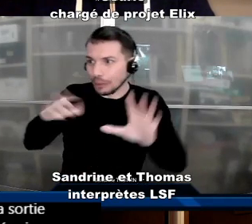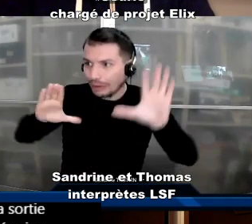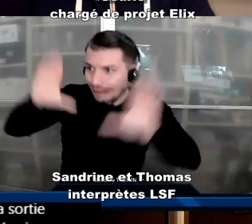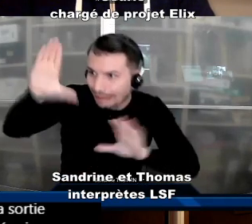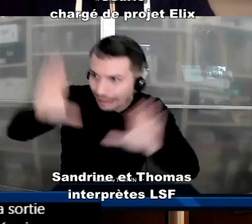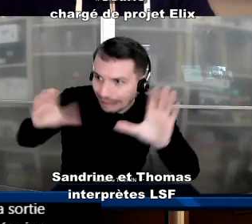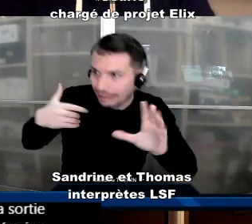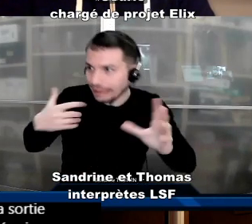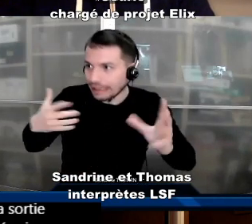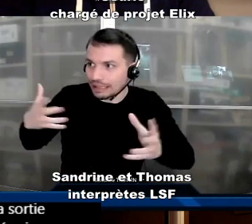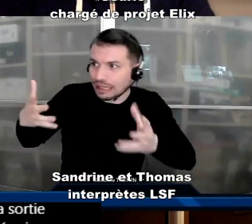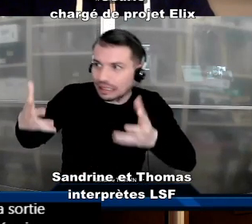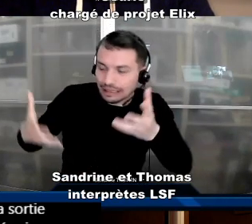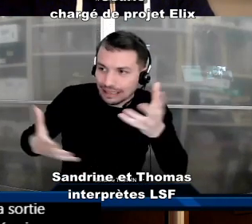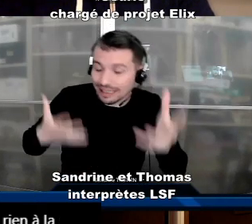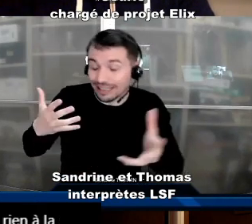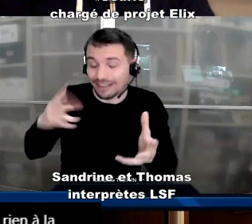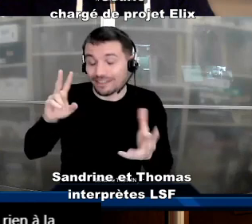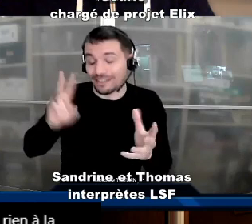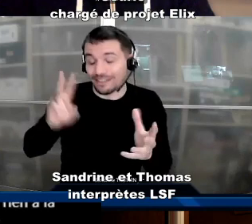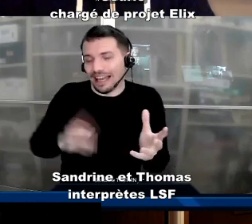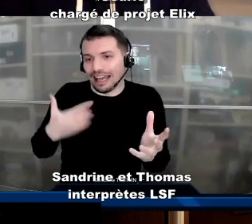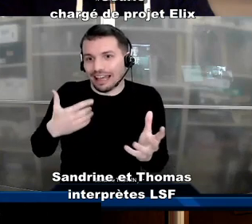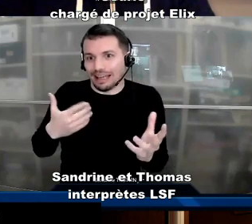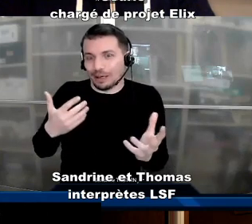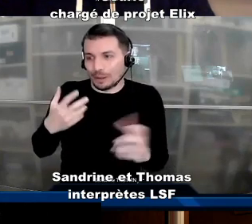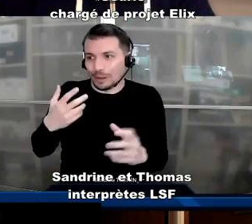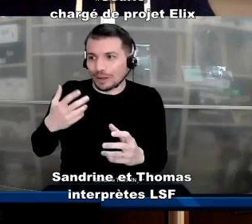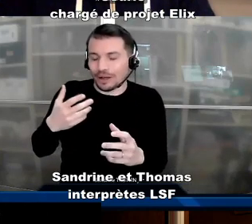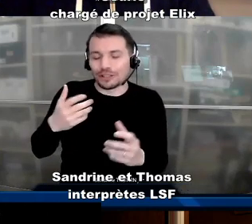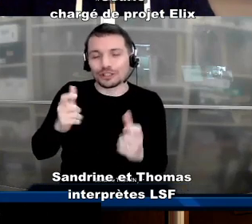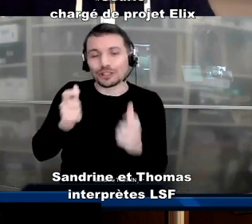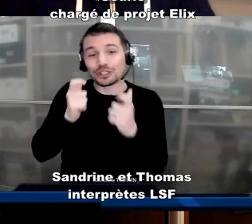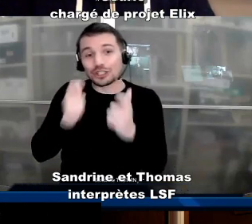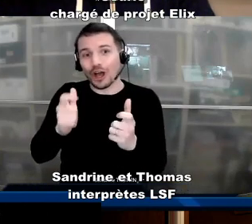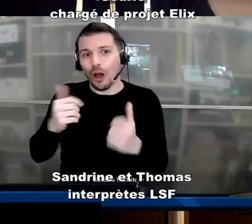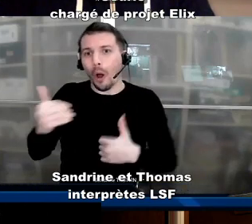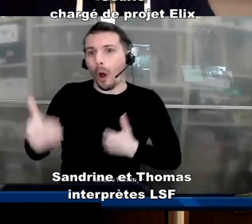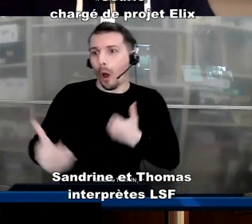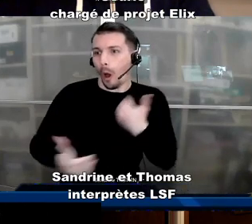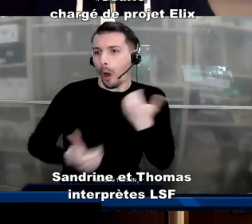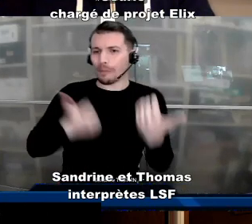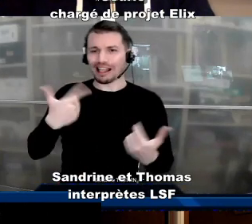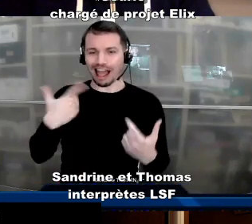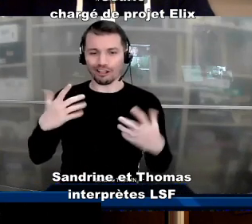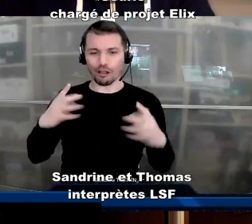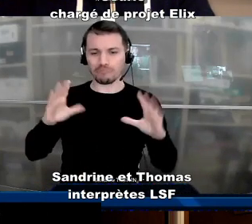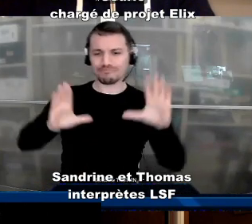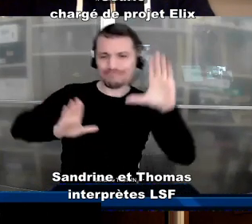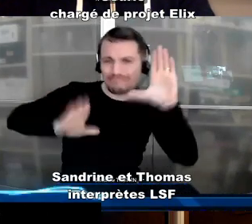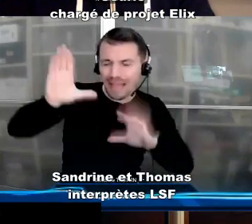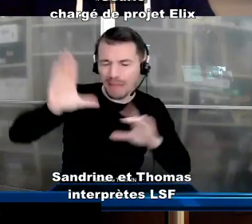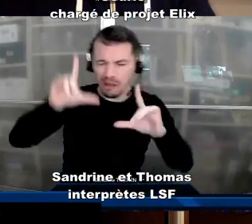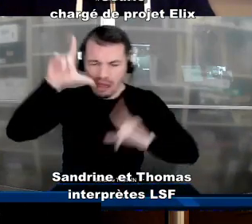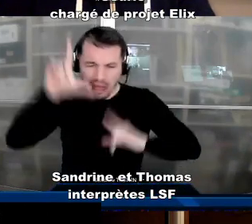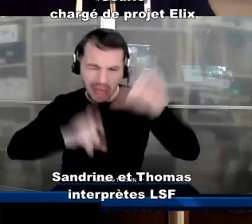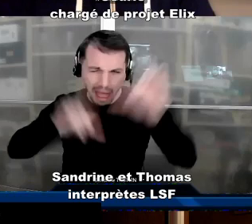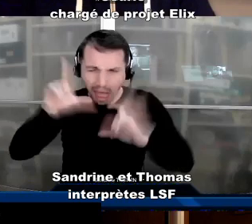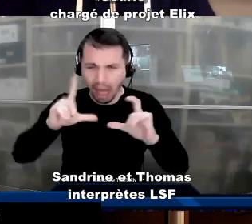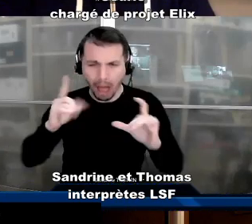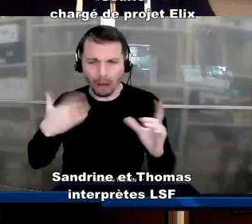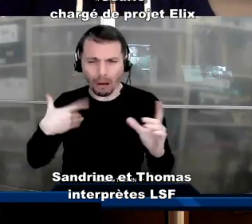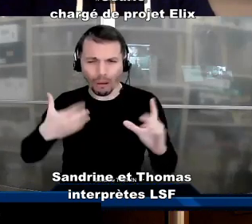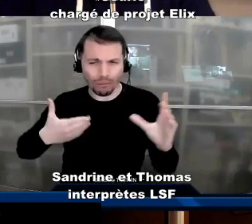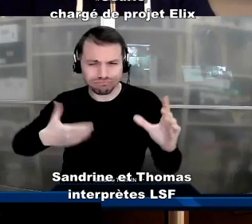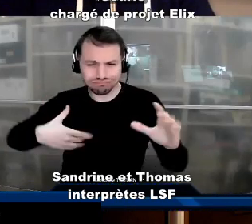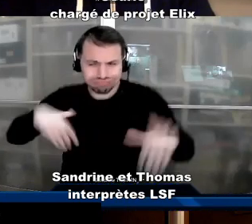Alors, je pense que la chance que j'ai eue, c'est que j'étais comédienne et puis je n'avais pas trop peur de mimer et de grimacer. Et